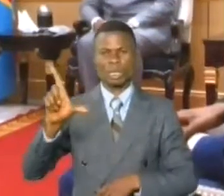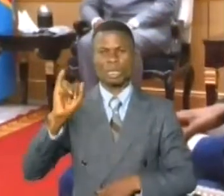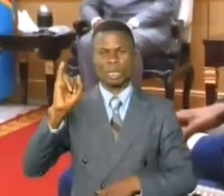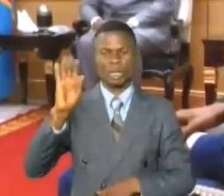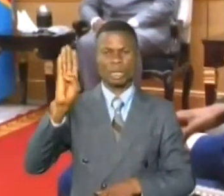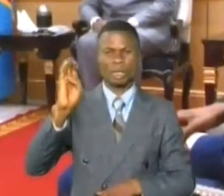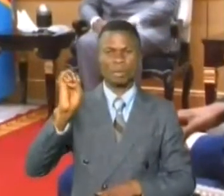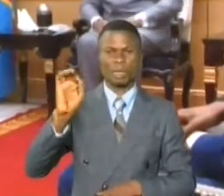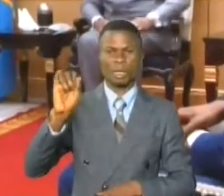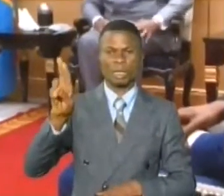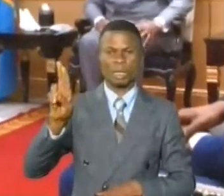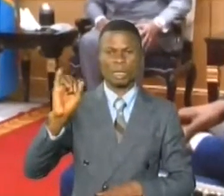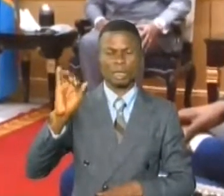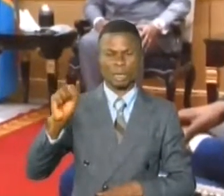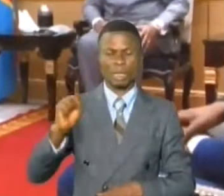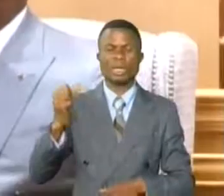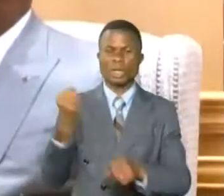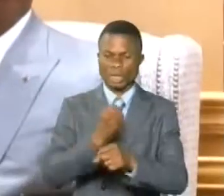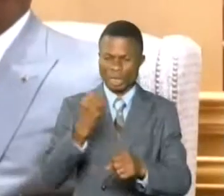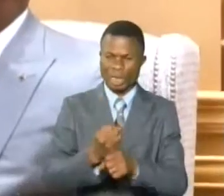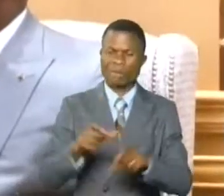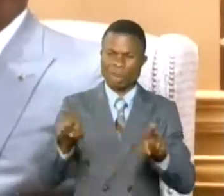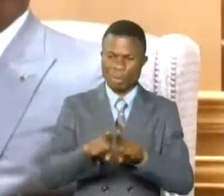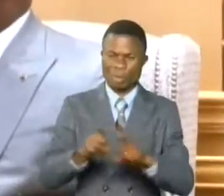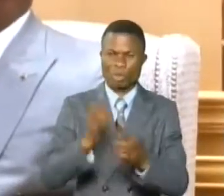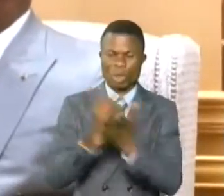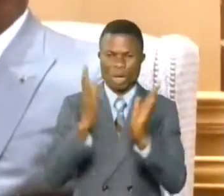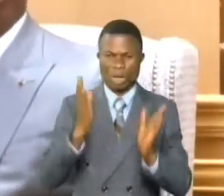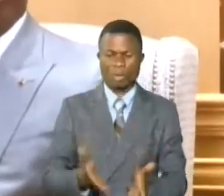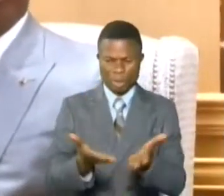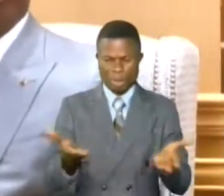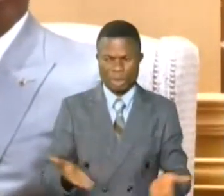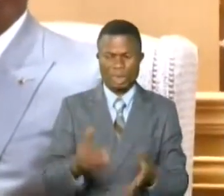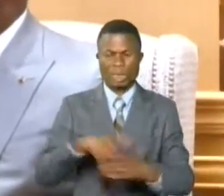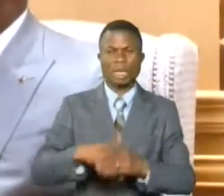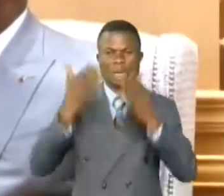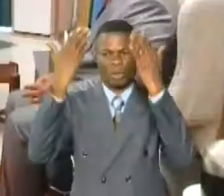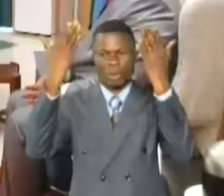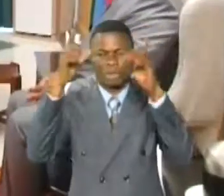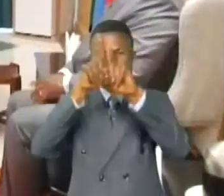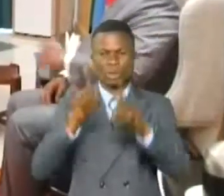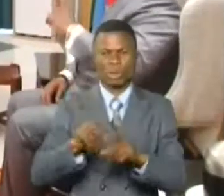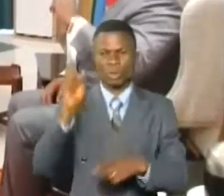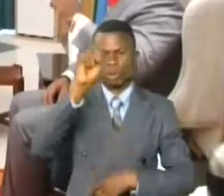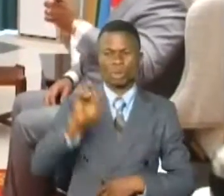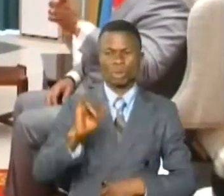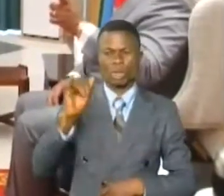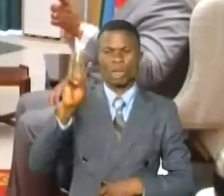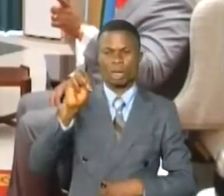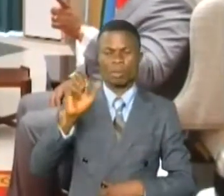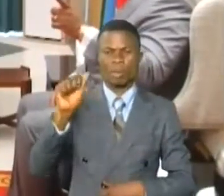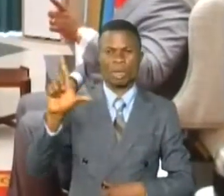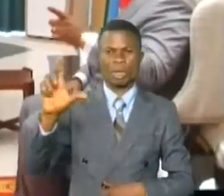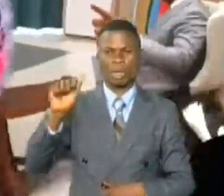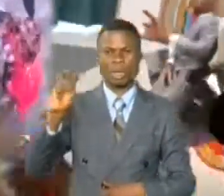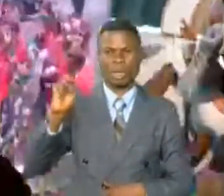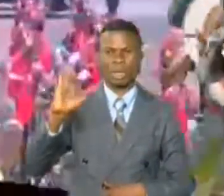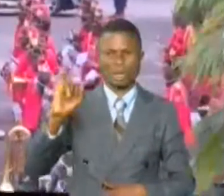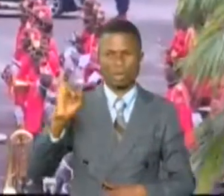assumera ensuite les mêmes charges d'ambassadeur de Finlande en Zambie, au Zimbabwe, au Malawi et au